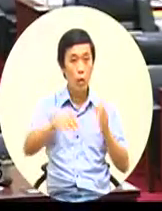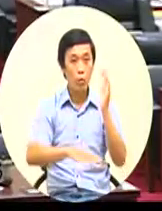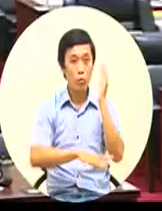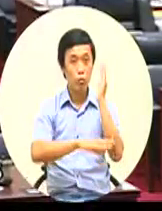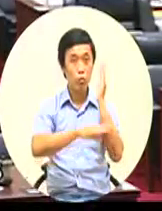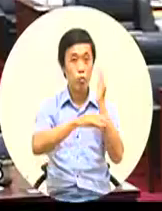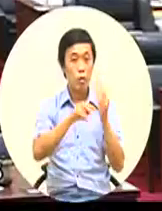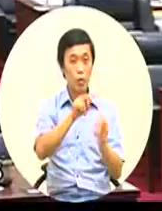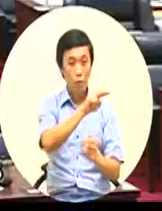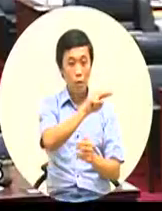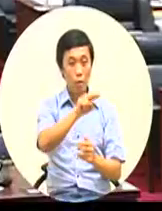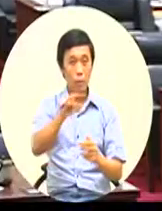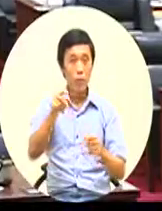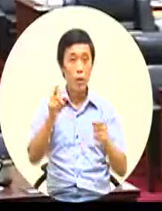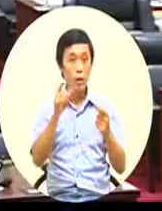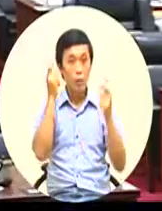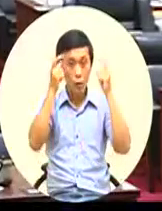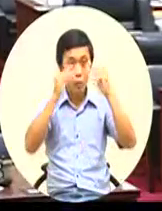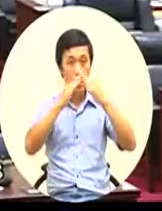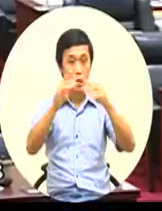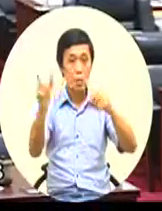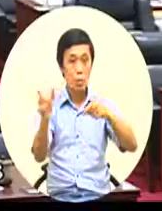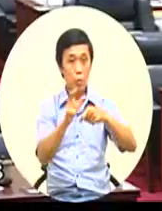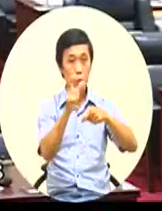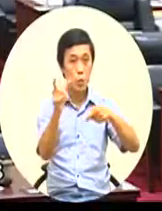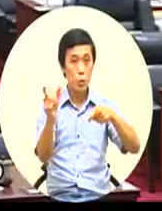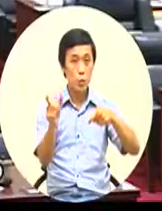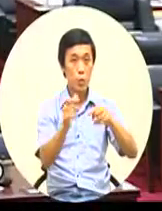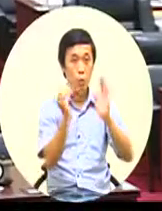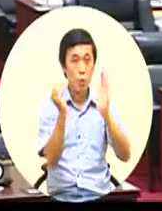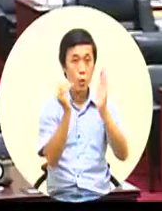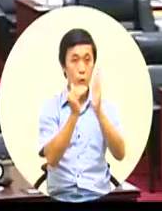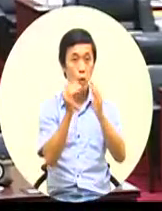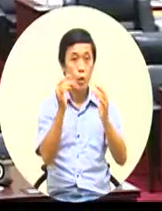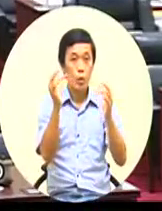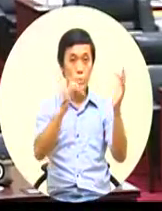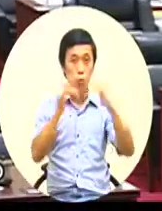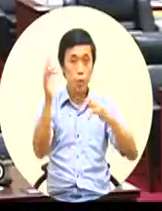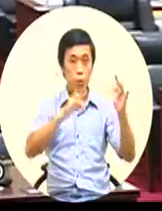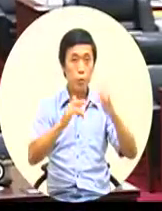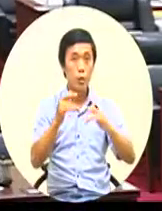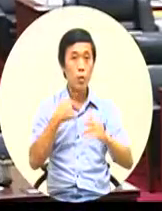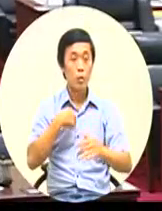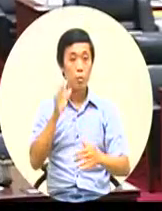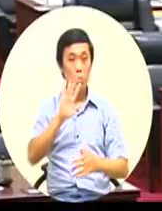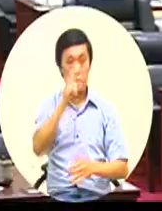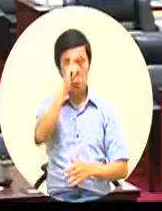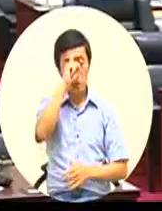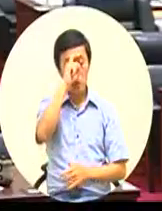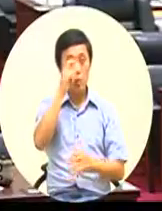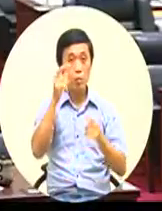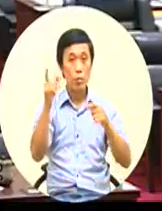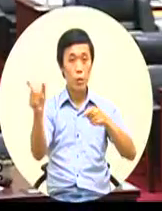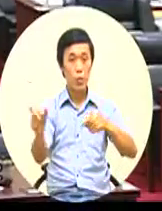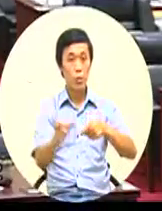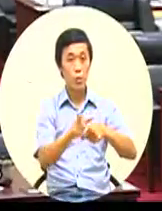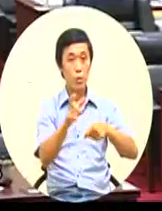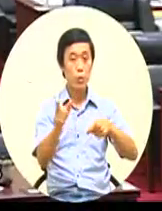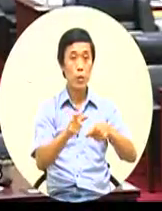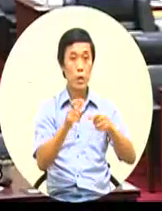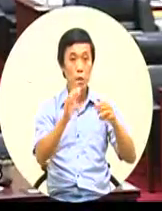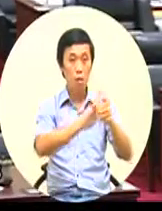市台风一来路树就倒，我们也不希望高雄市台风造成我们的市容整个的毁